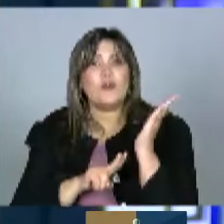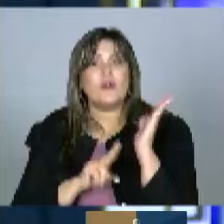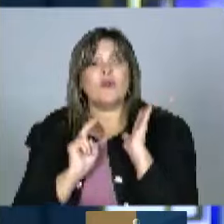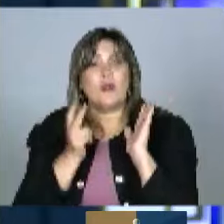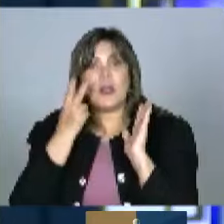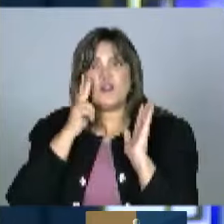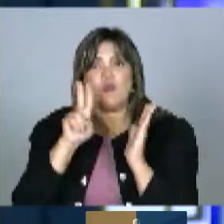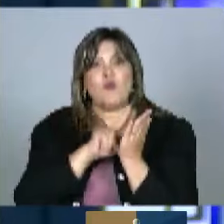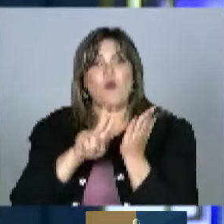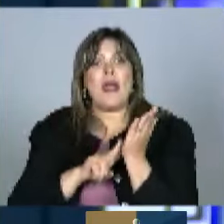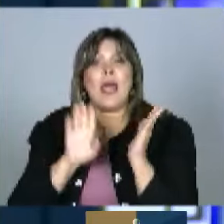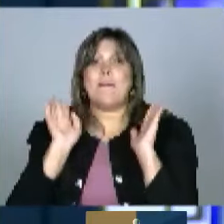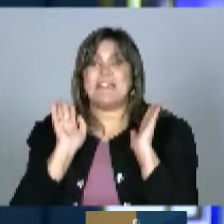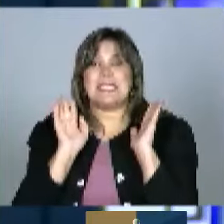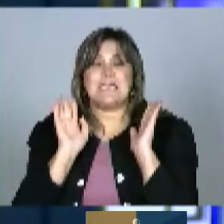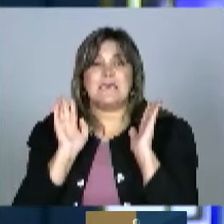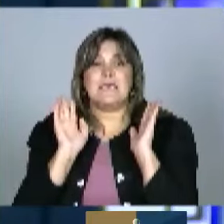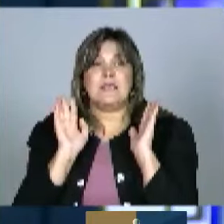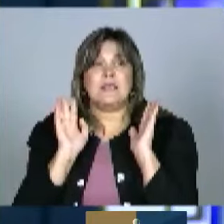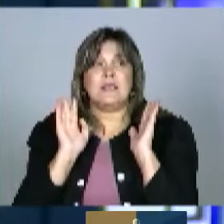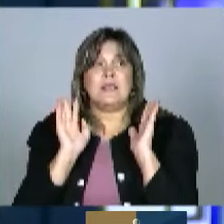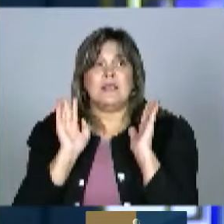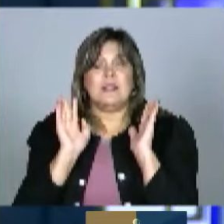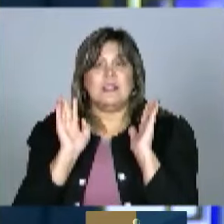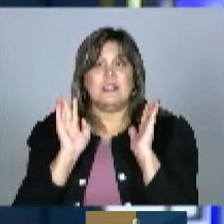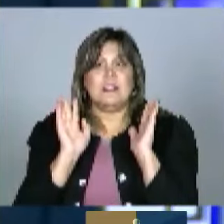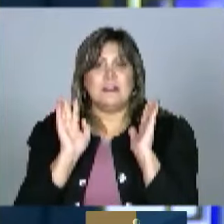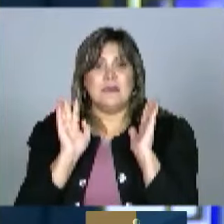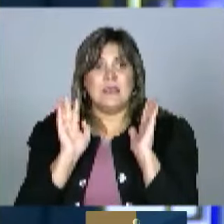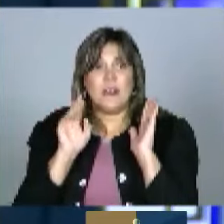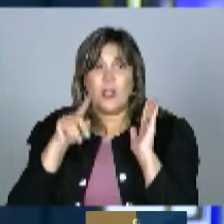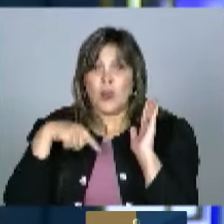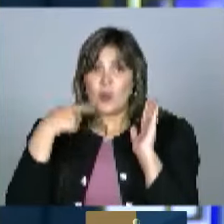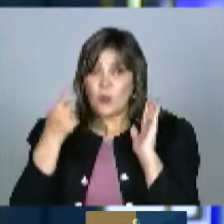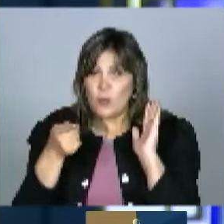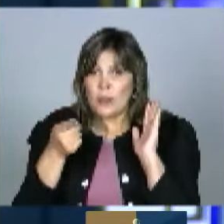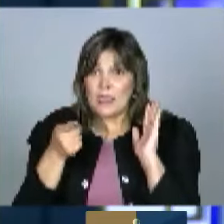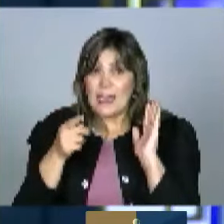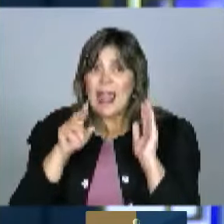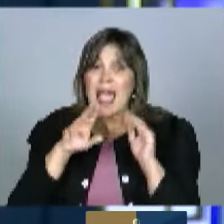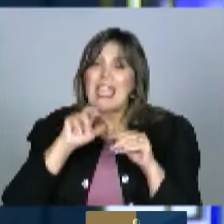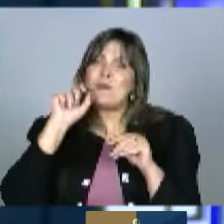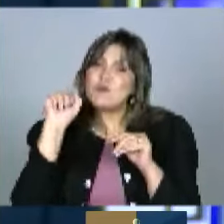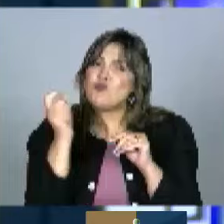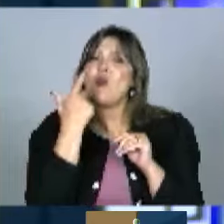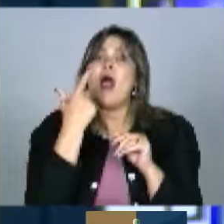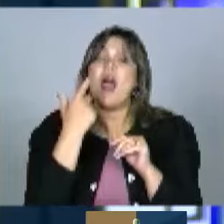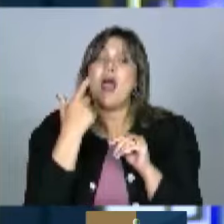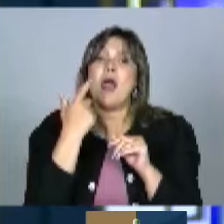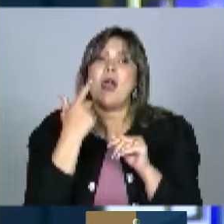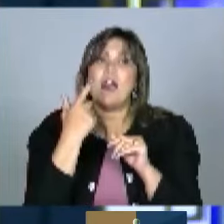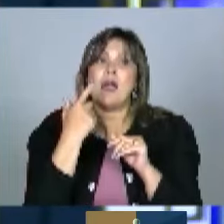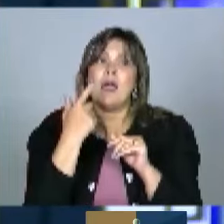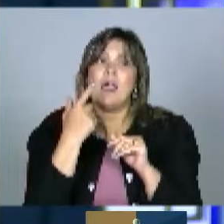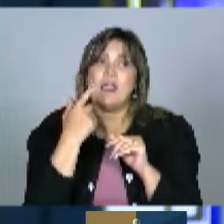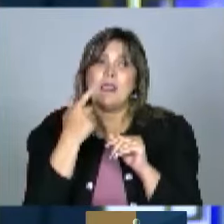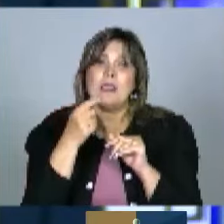ظاهر الاوراق برض الامور الوقتيه اللي هي سريعه منع